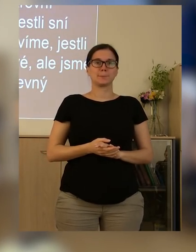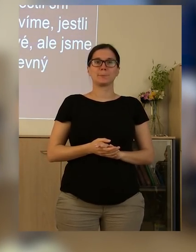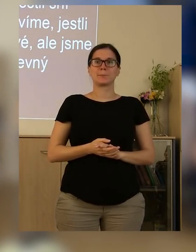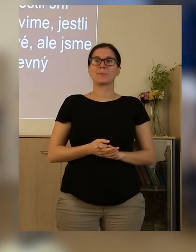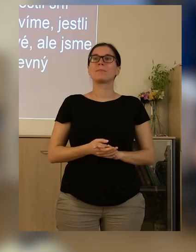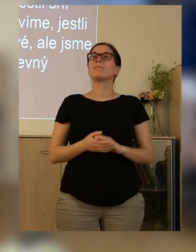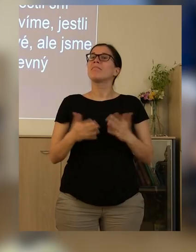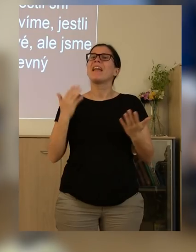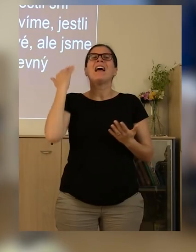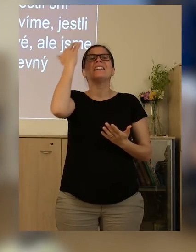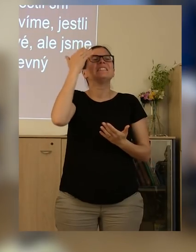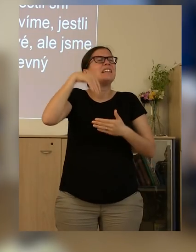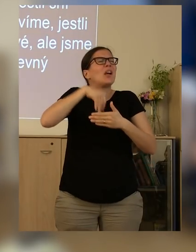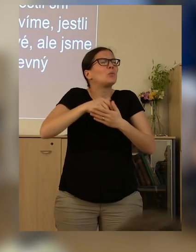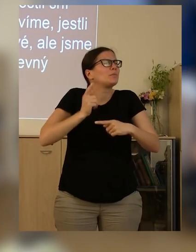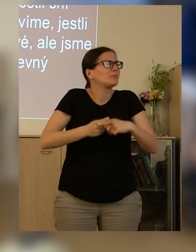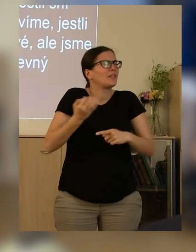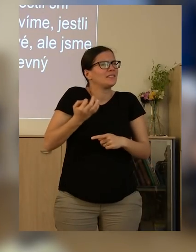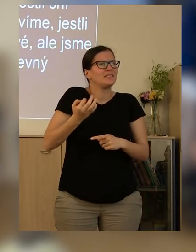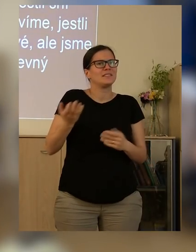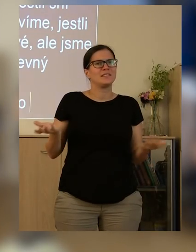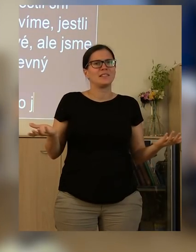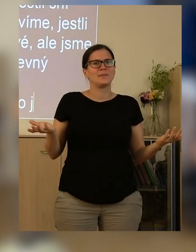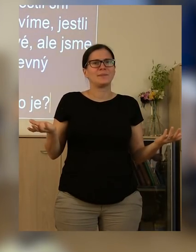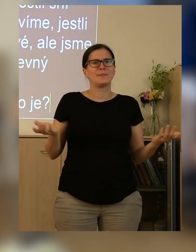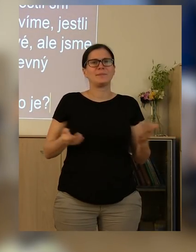Co to teda je sen? Co to je?